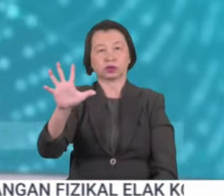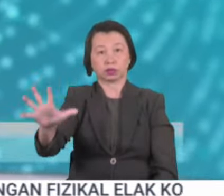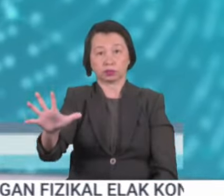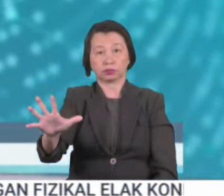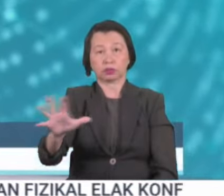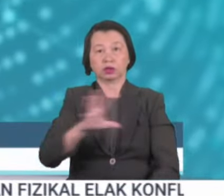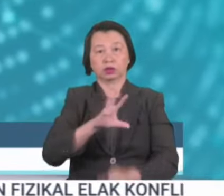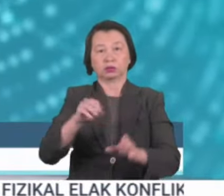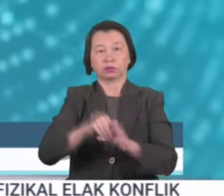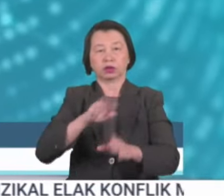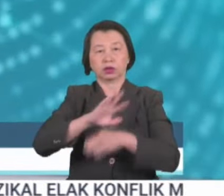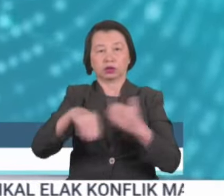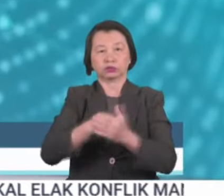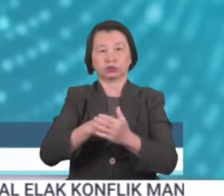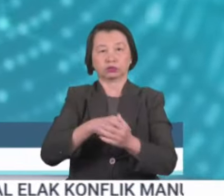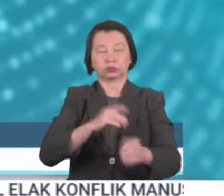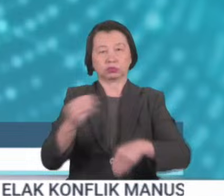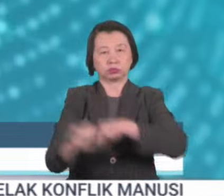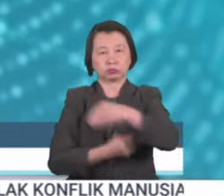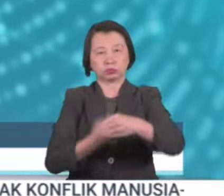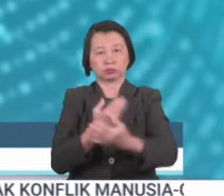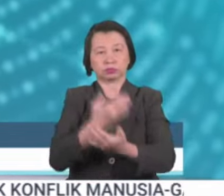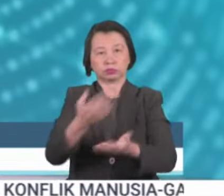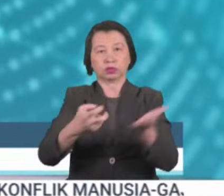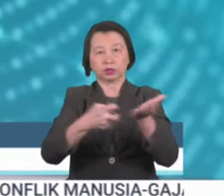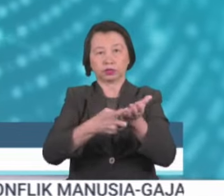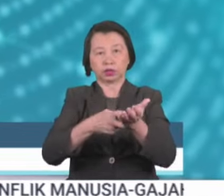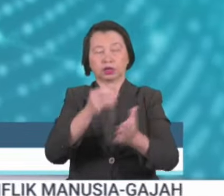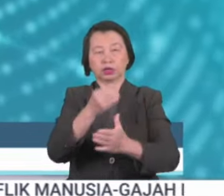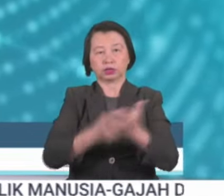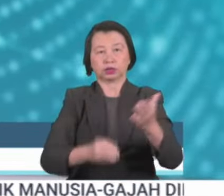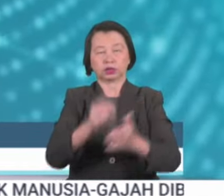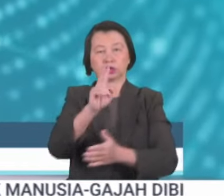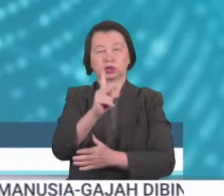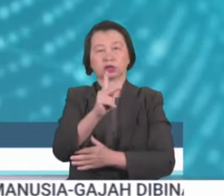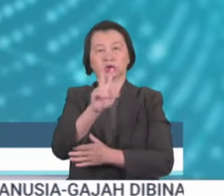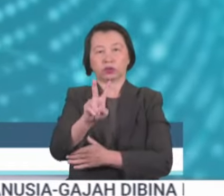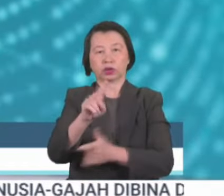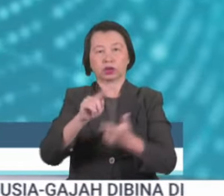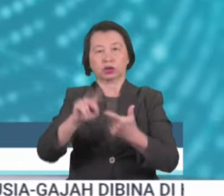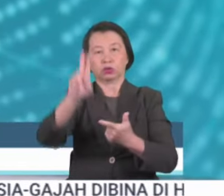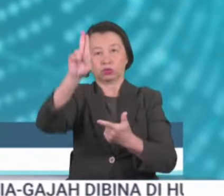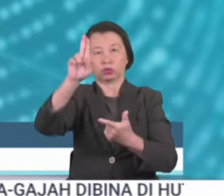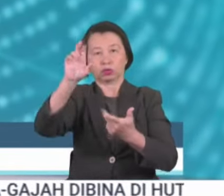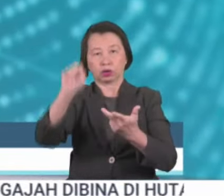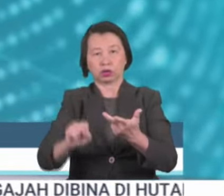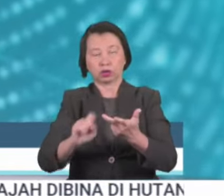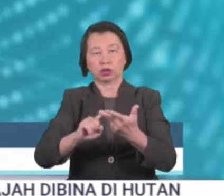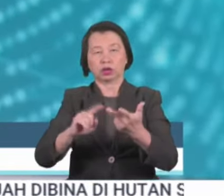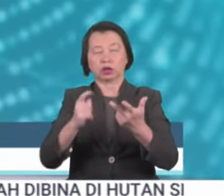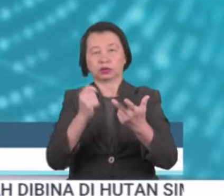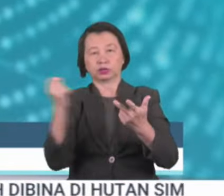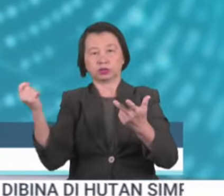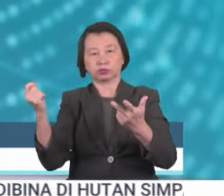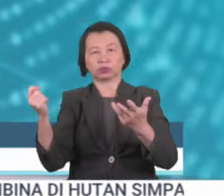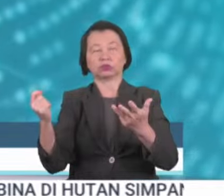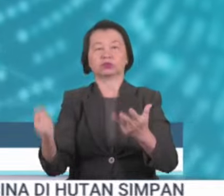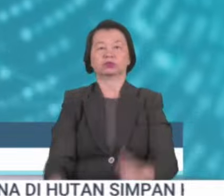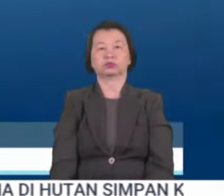2025 yang melibatkan semua transaksi pembelian tiket di sektor Lembah Klang, Utara, Selatan dan Pantai